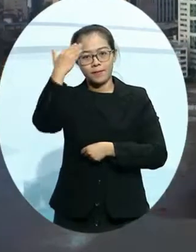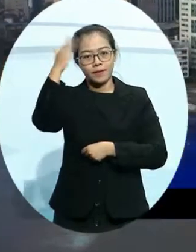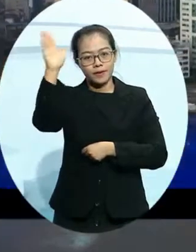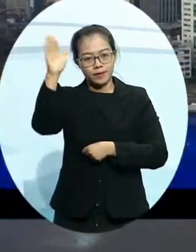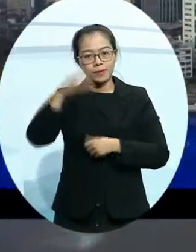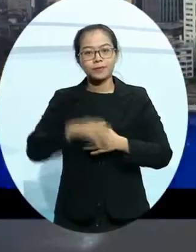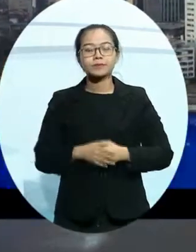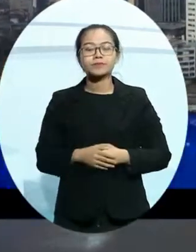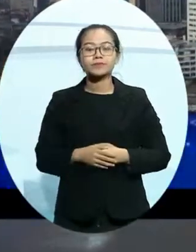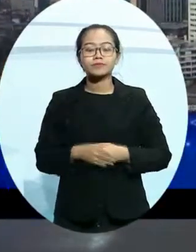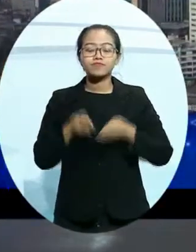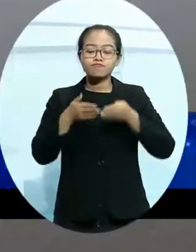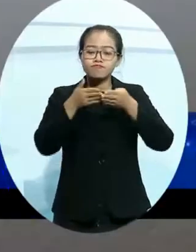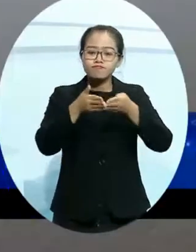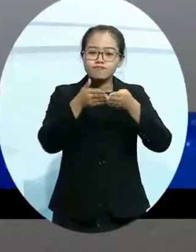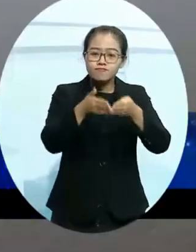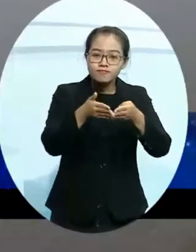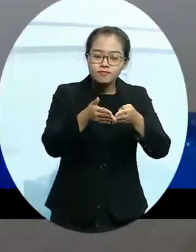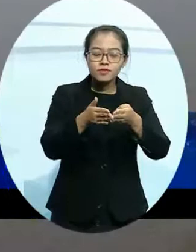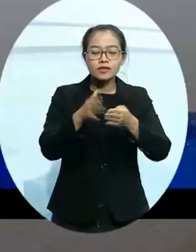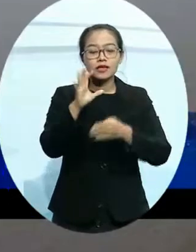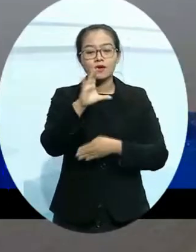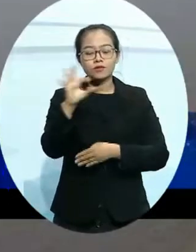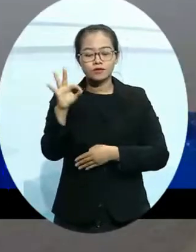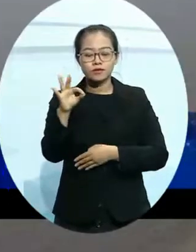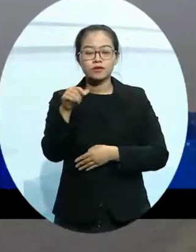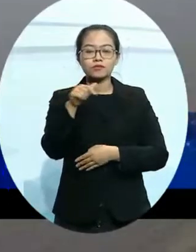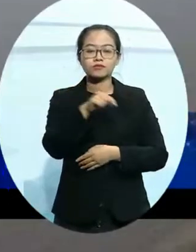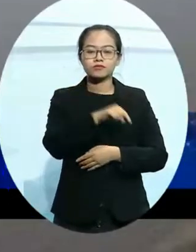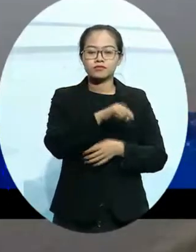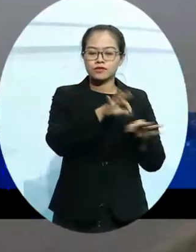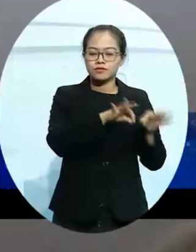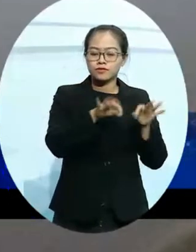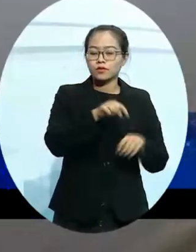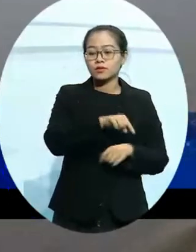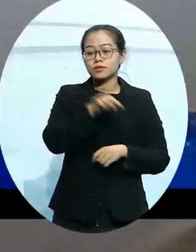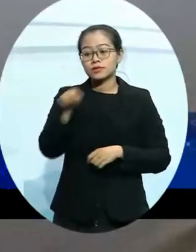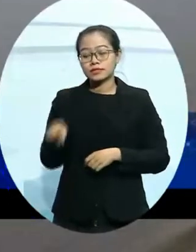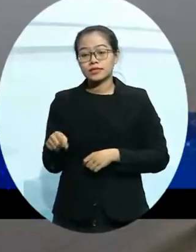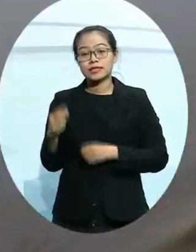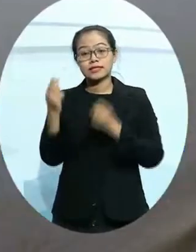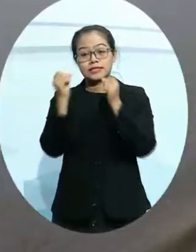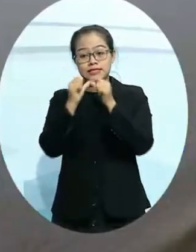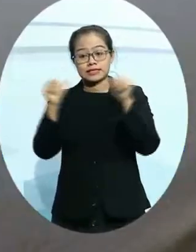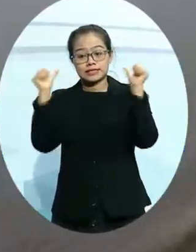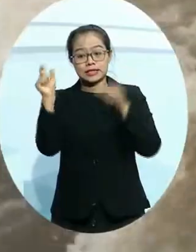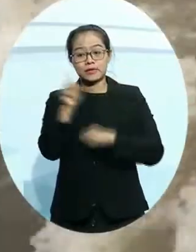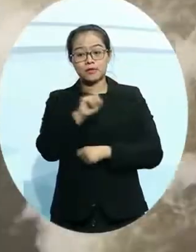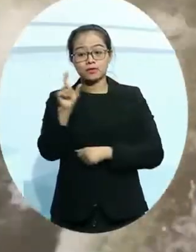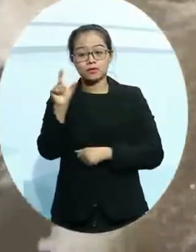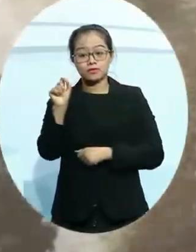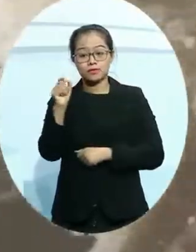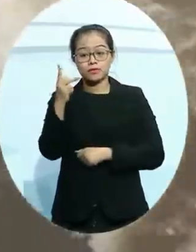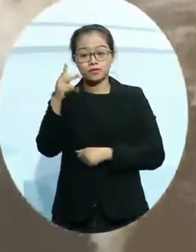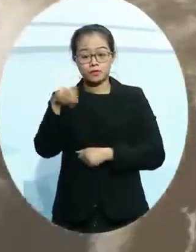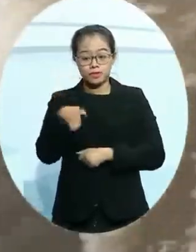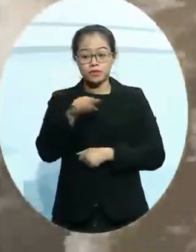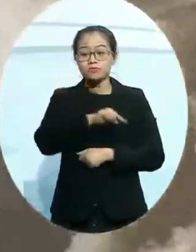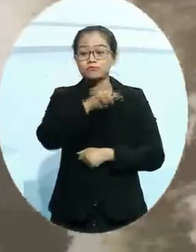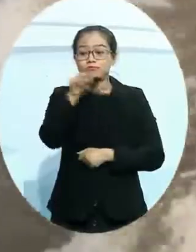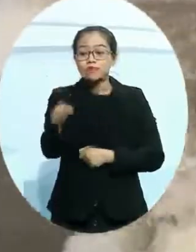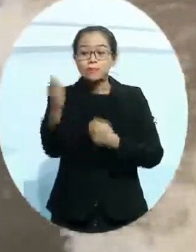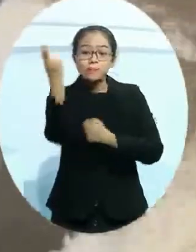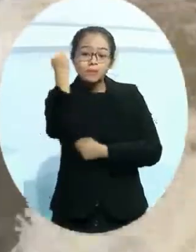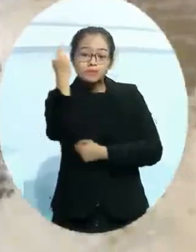Tuyến tàu cao tốc vận chuyển khách du lịch từ Thành phố Hồ Chí Minh đến tỉnh Tiền Giang, cự ly khoảng 110 km, đến tỉnh Bến Tre, cự ly khoảng